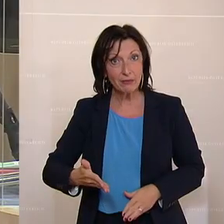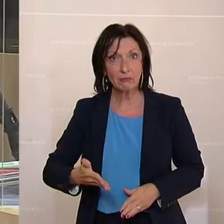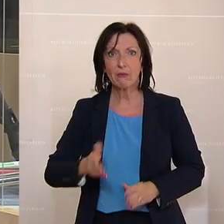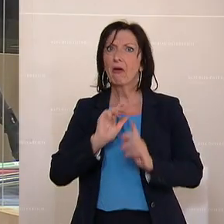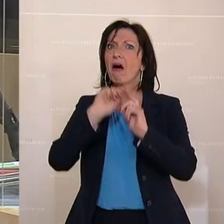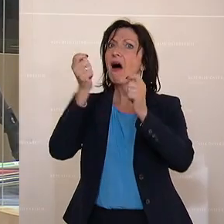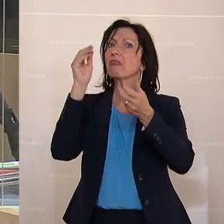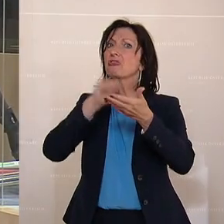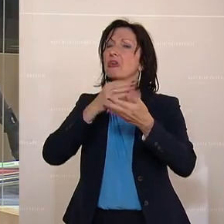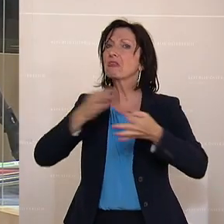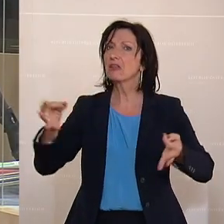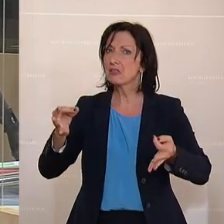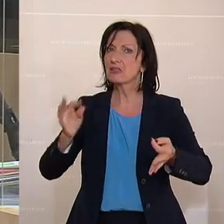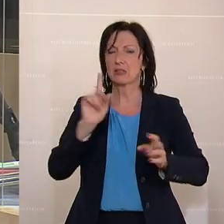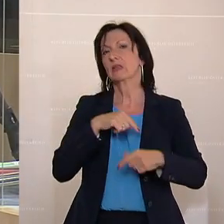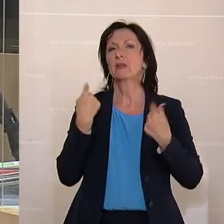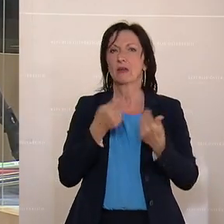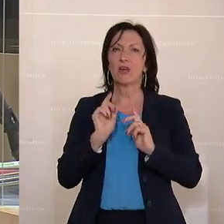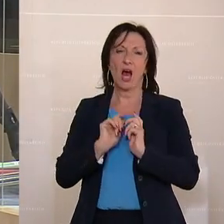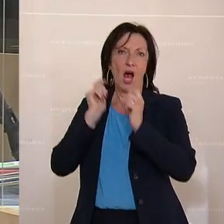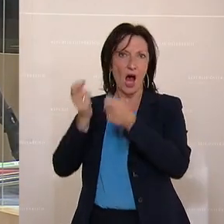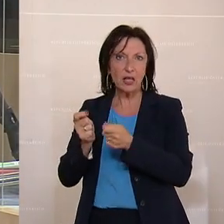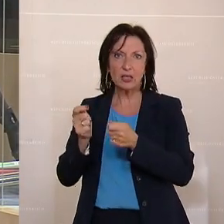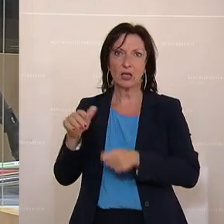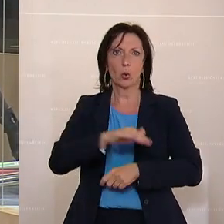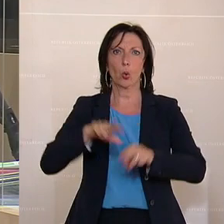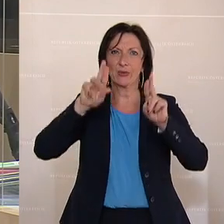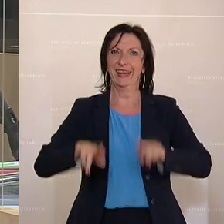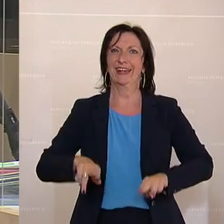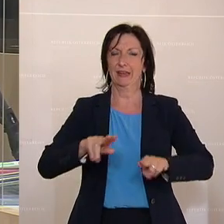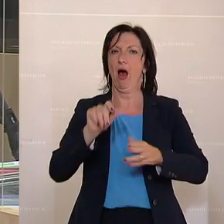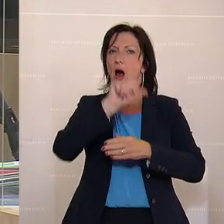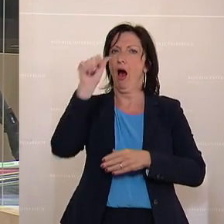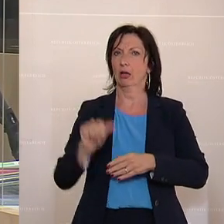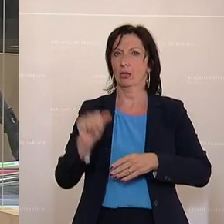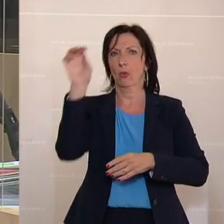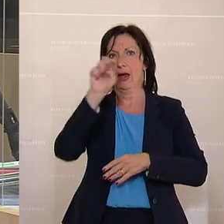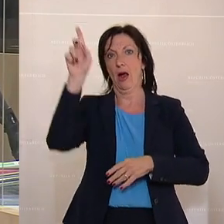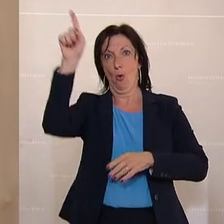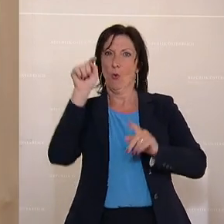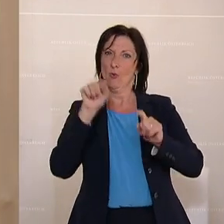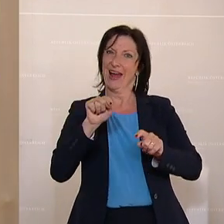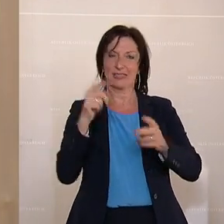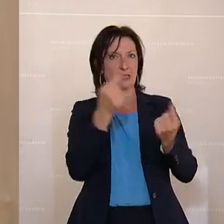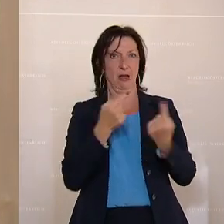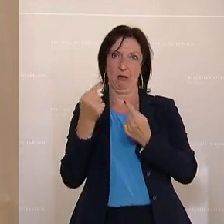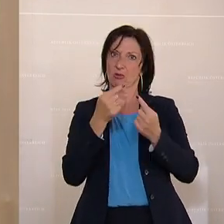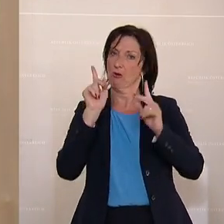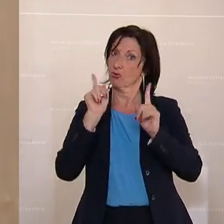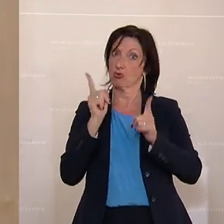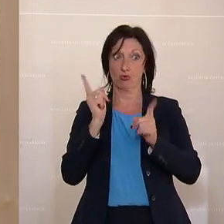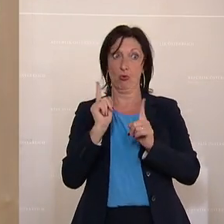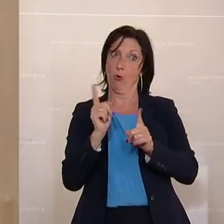sich aus. Wir haben einen Antrag eingebracht, dass die Grundrechteagentur der EU sich diese Situation anschauen soll, damit wir hier ehrlich diskutieren können. Denn